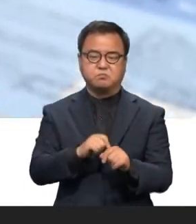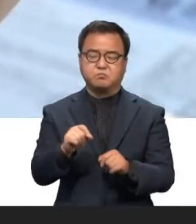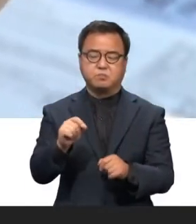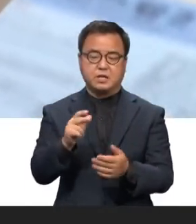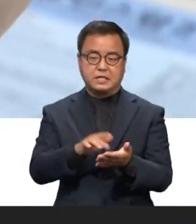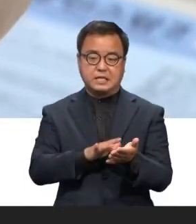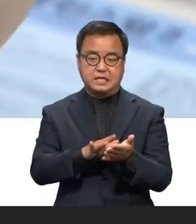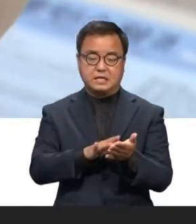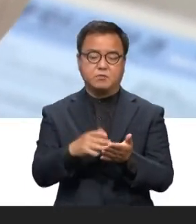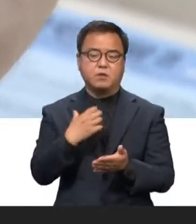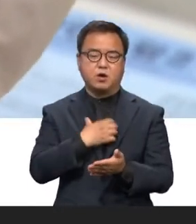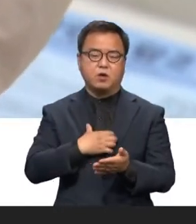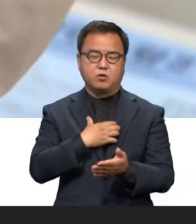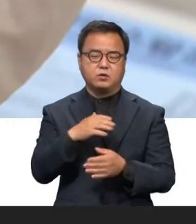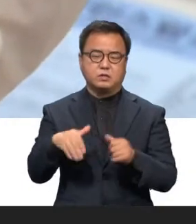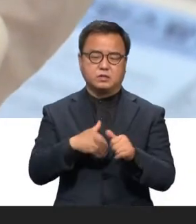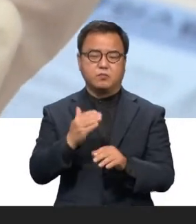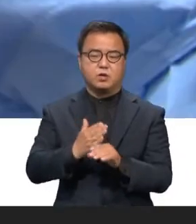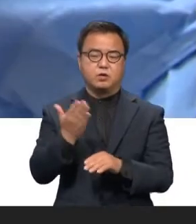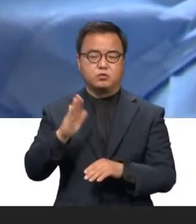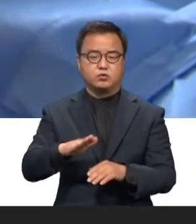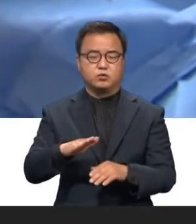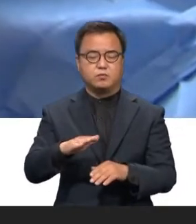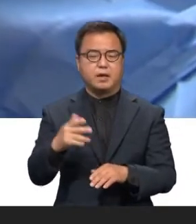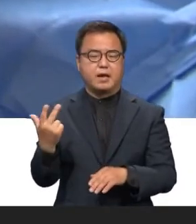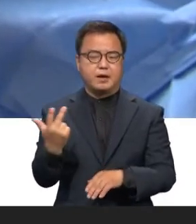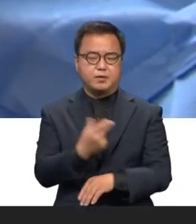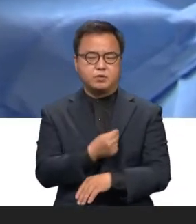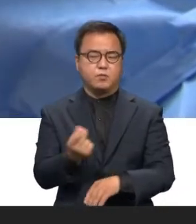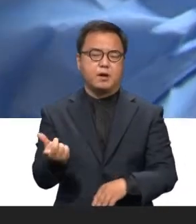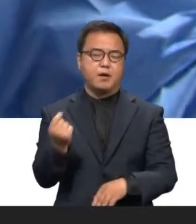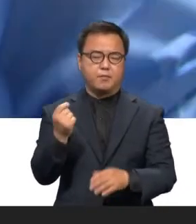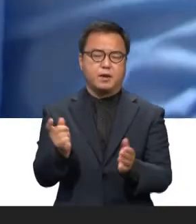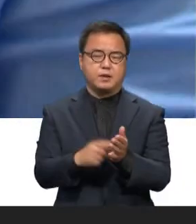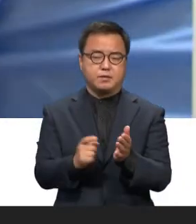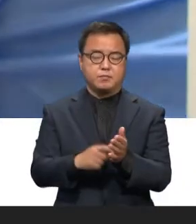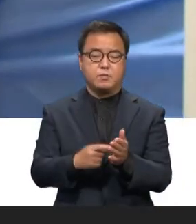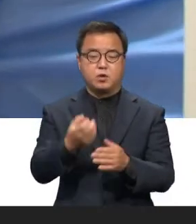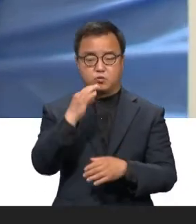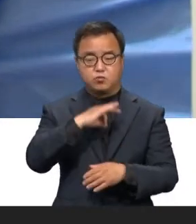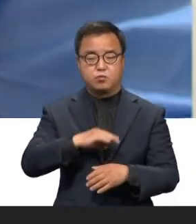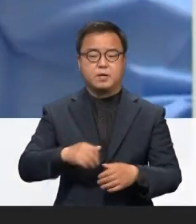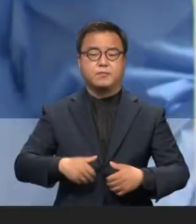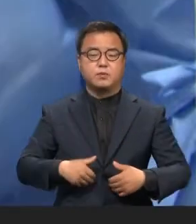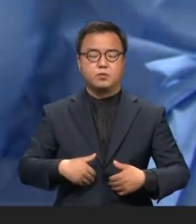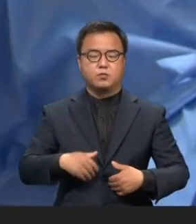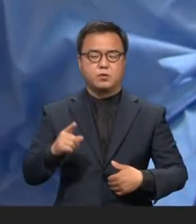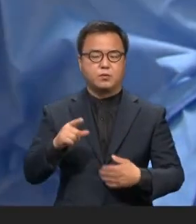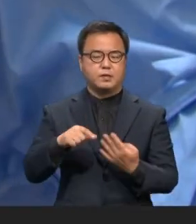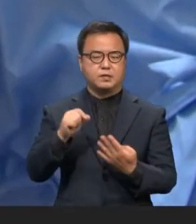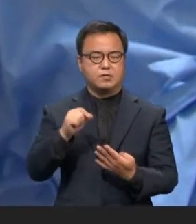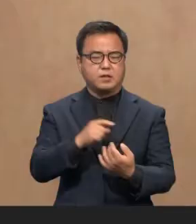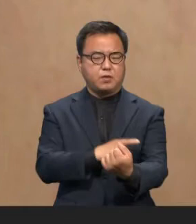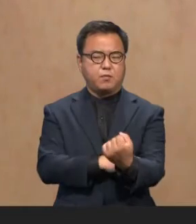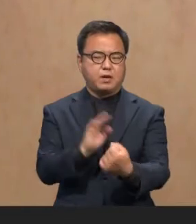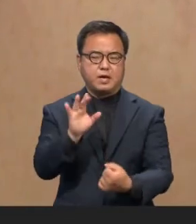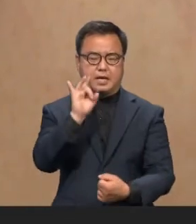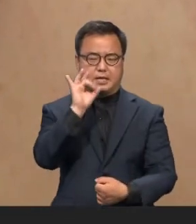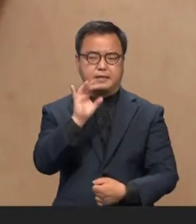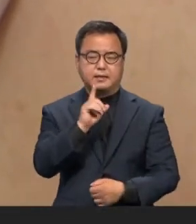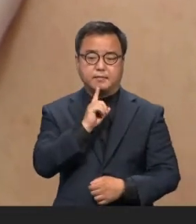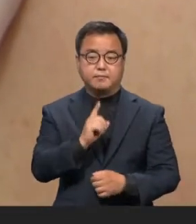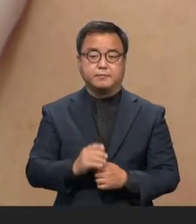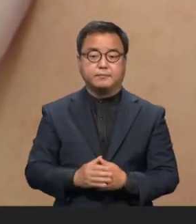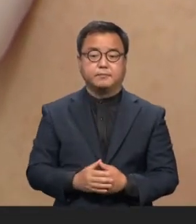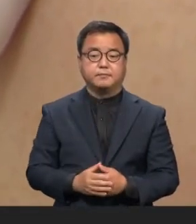대한 우려가 있는 상황이지만 접종의 신속성과 효율성이 우선 이라며 반대의사를 분명히 했습니다 ebs 뉴스